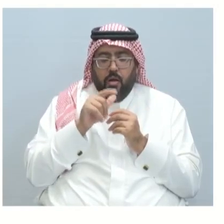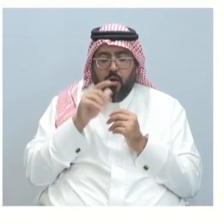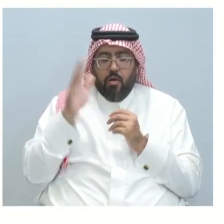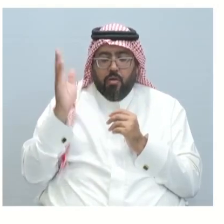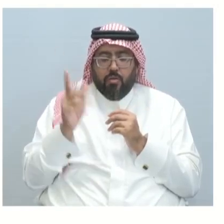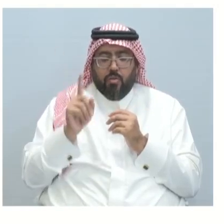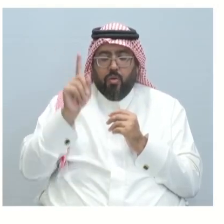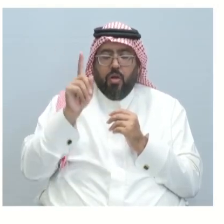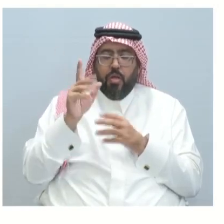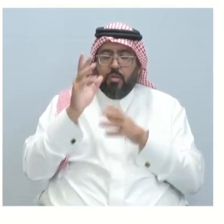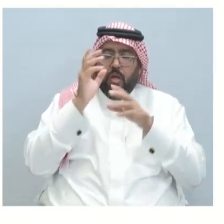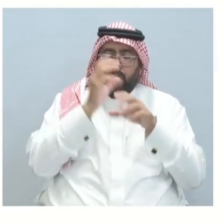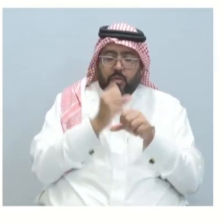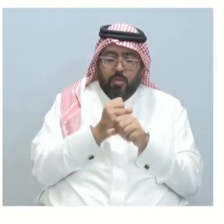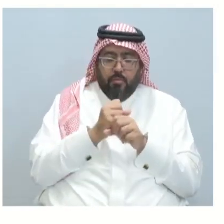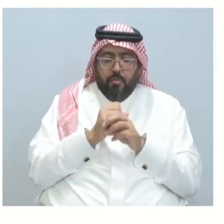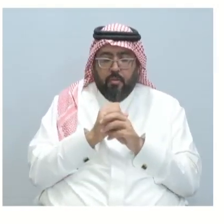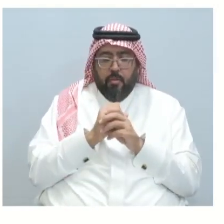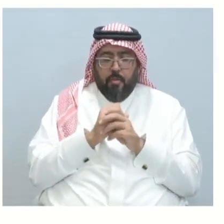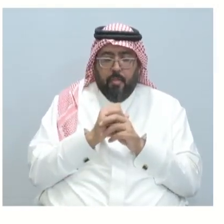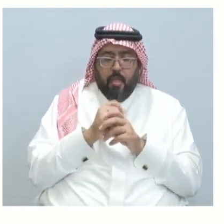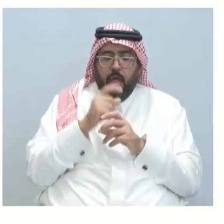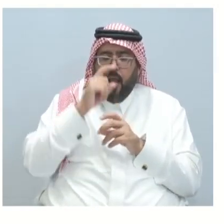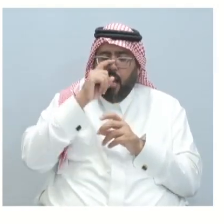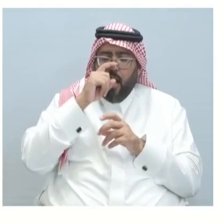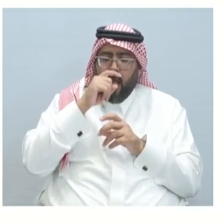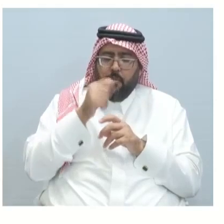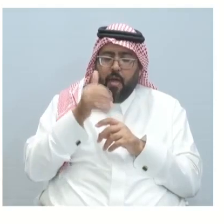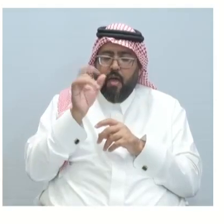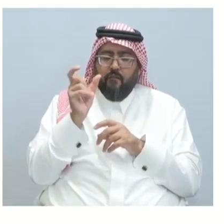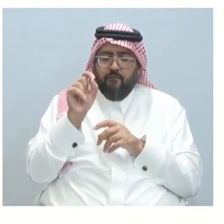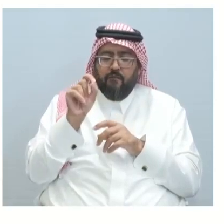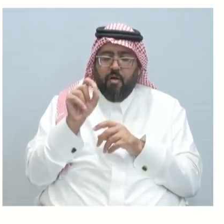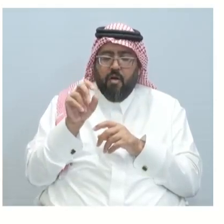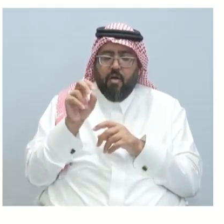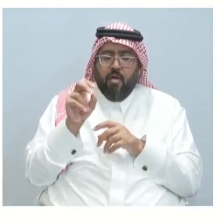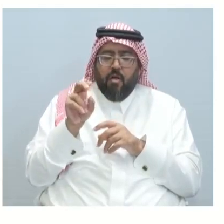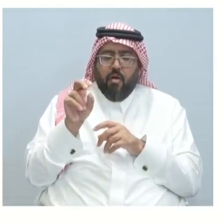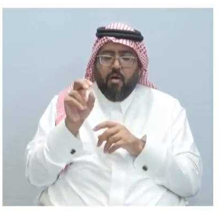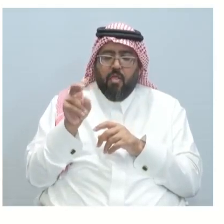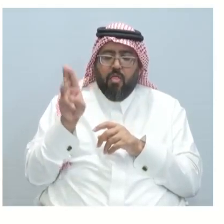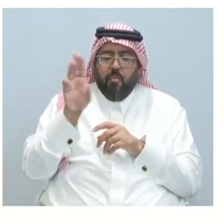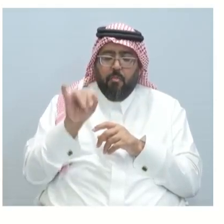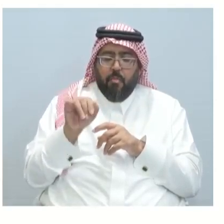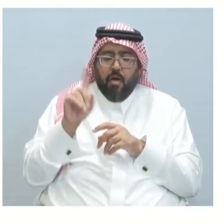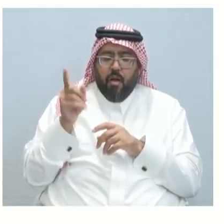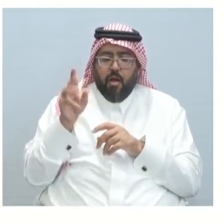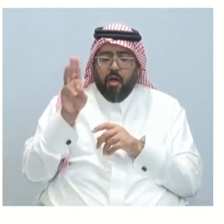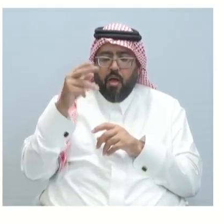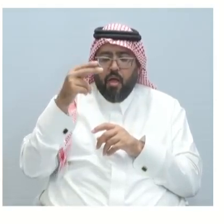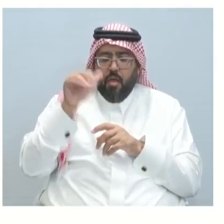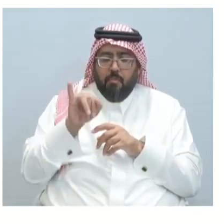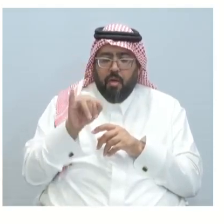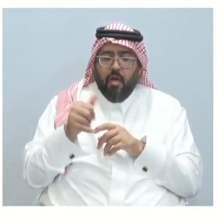قال رسول الله صلى الله عليه وسلم رغم انفه ثم رغم انفه ثم رغم انفه